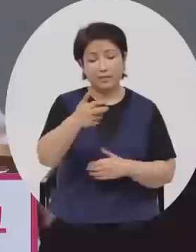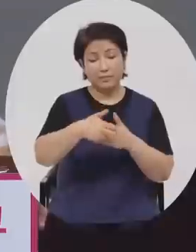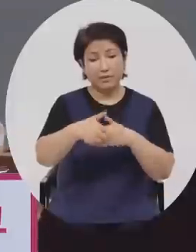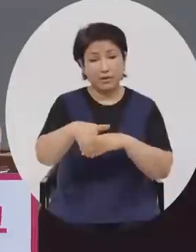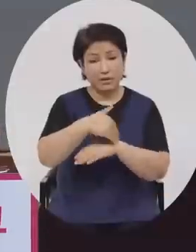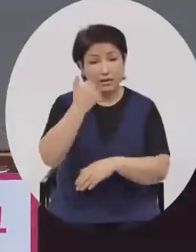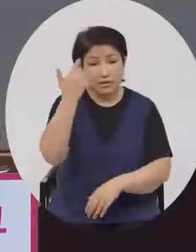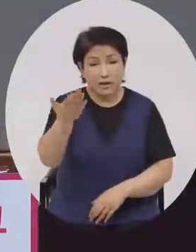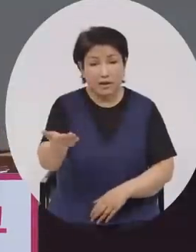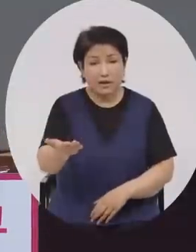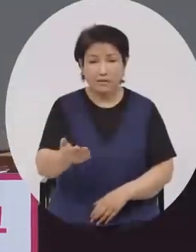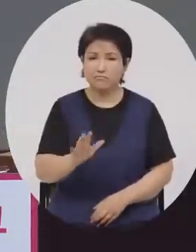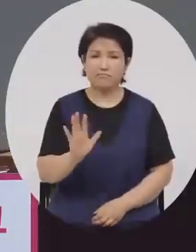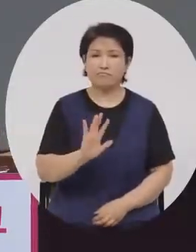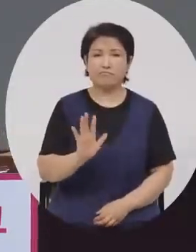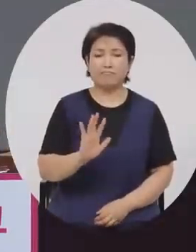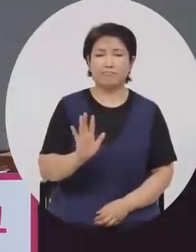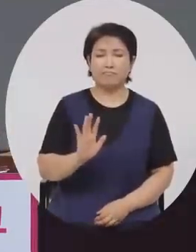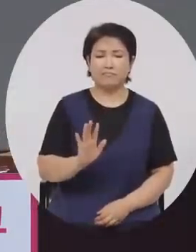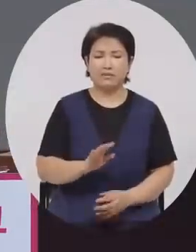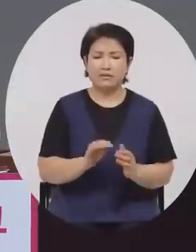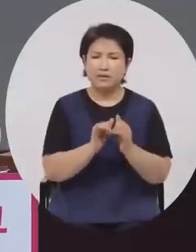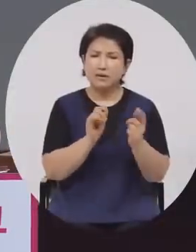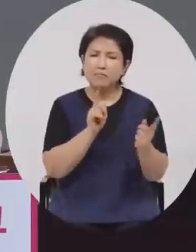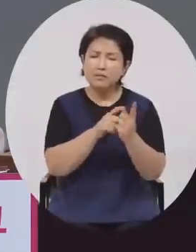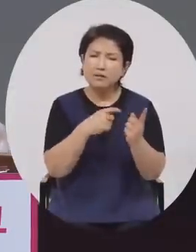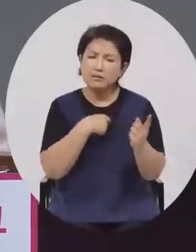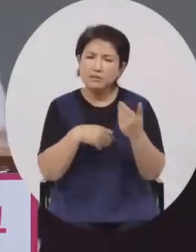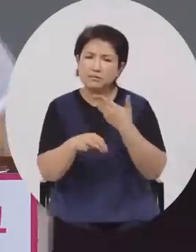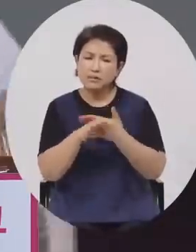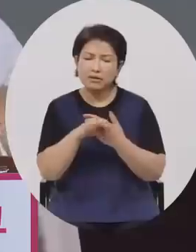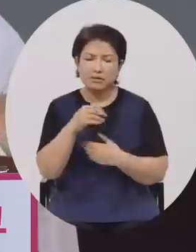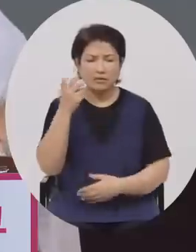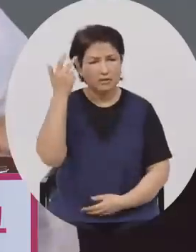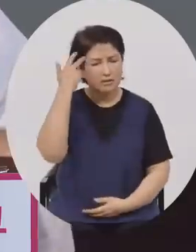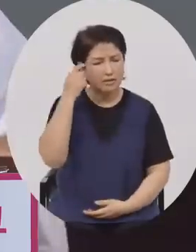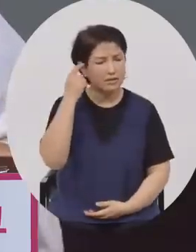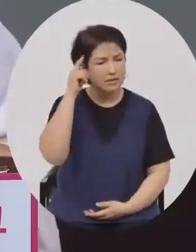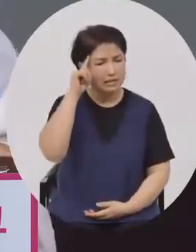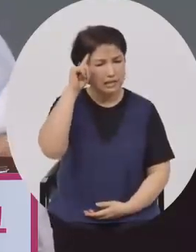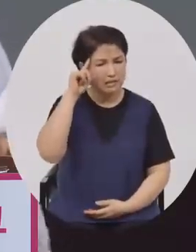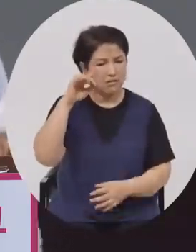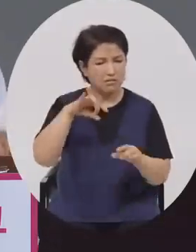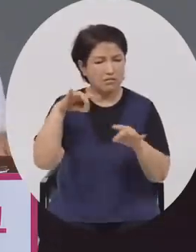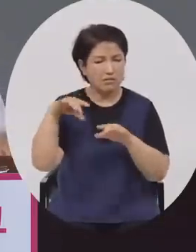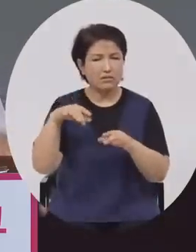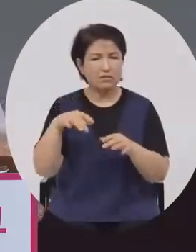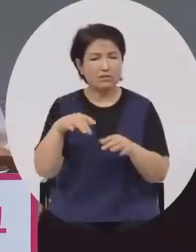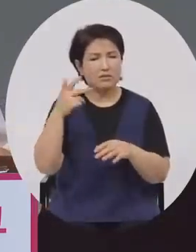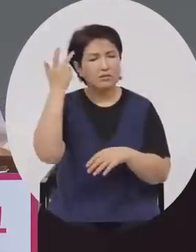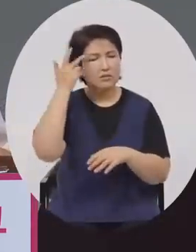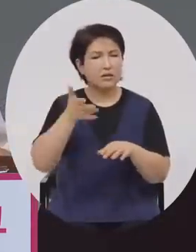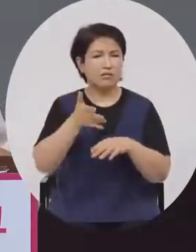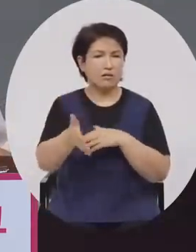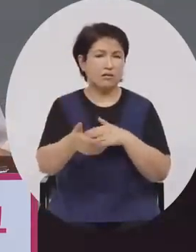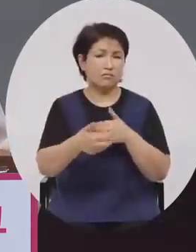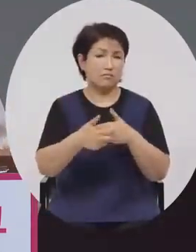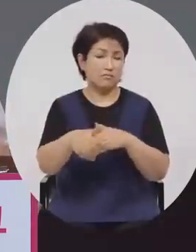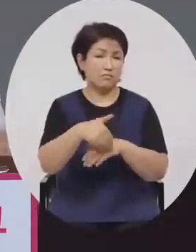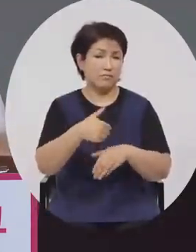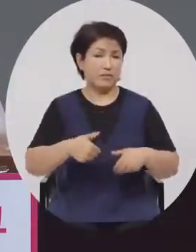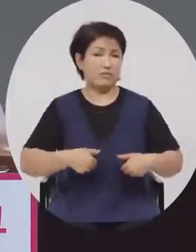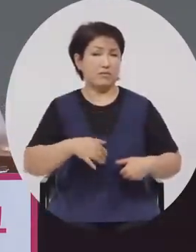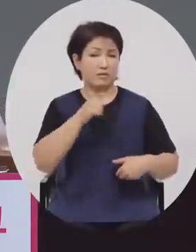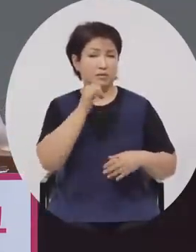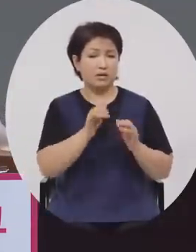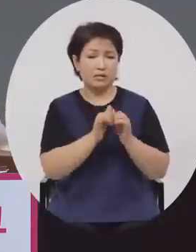병원에 다녀야 안 다녀? 안 다닙니다. 대인기피증이 있으면 신경정신과 가서 치료를 받아야지.